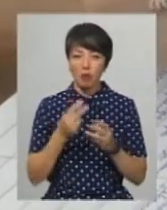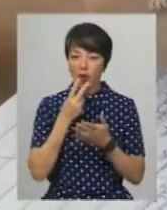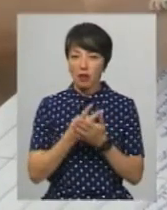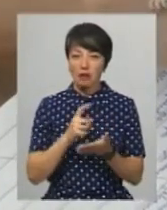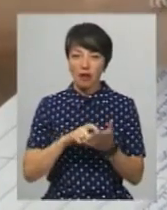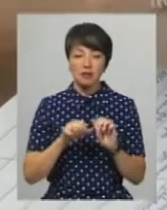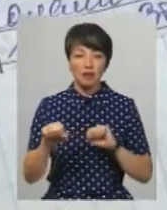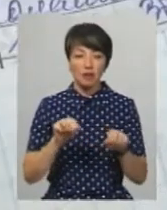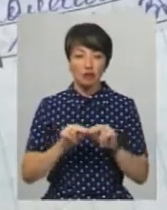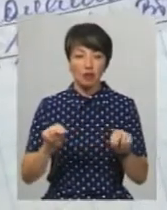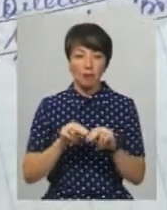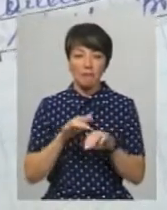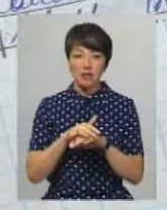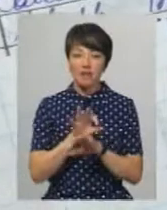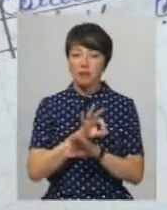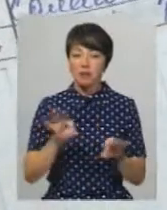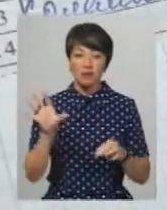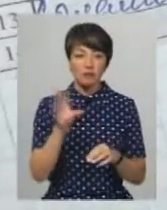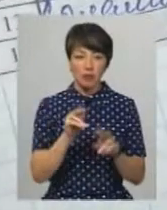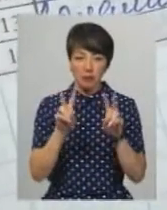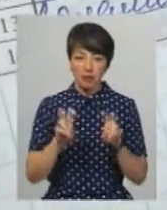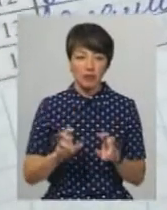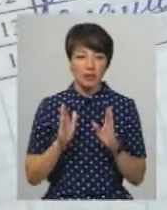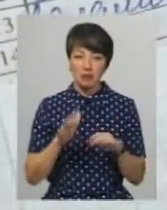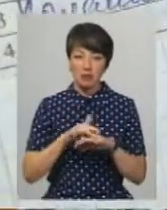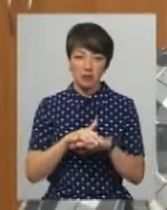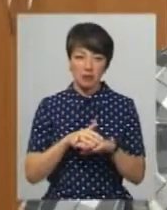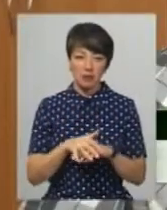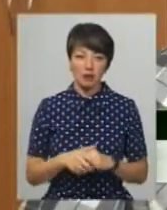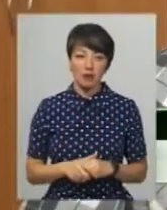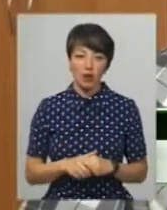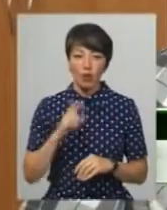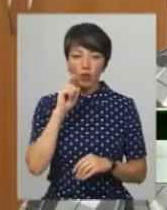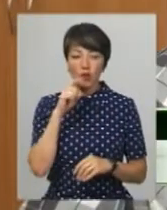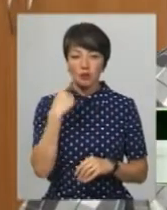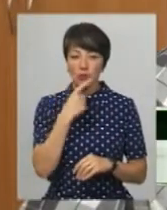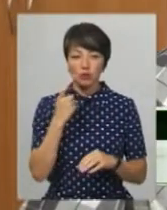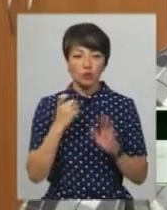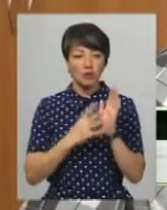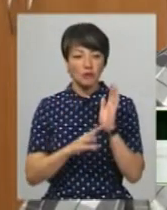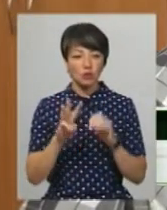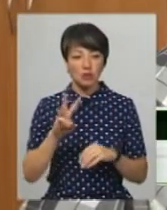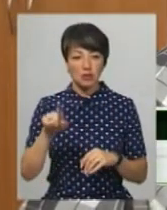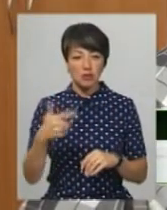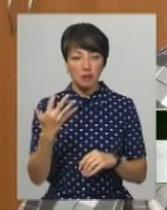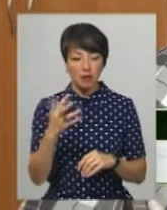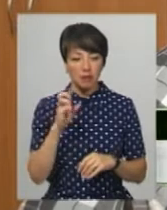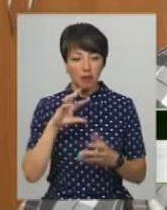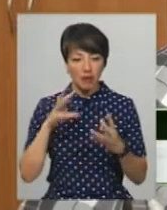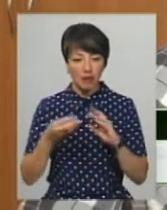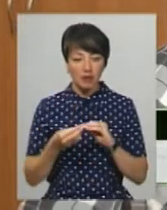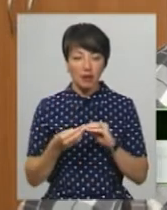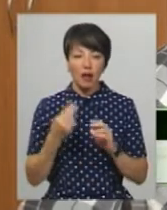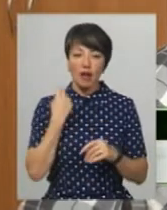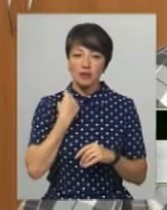вчителька математики. Віктор – відмінник з усіх предметів, не тільки з математики. З української мови у мене 193,5 бала,